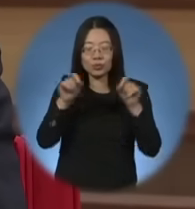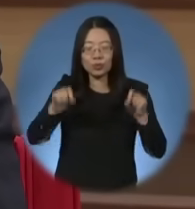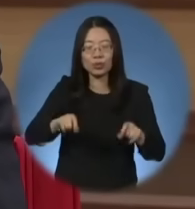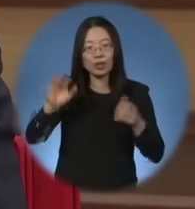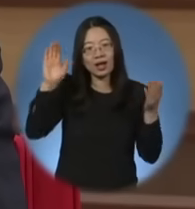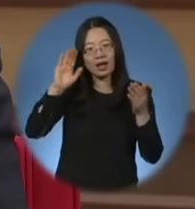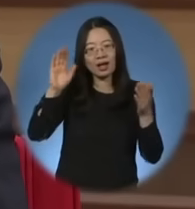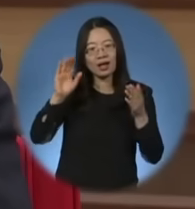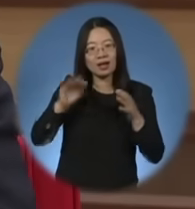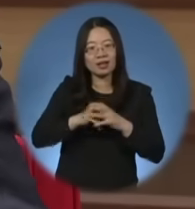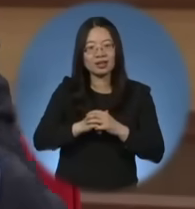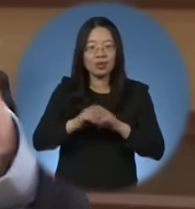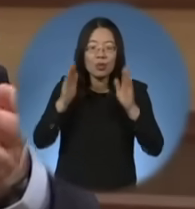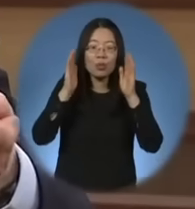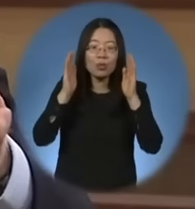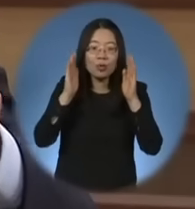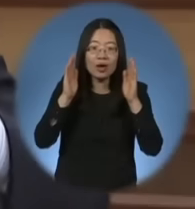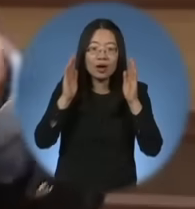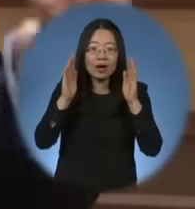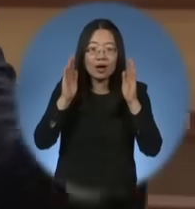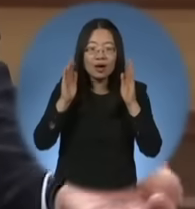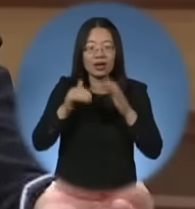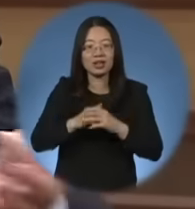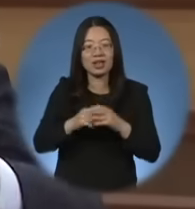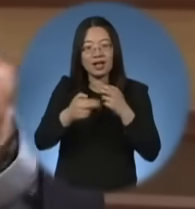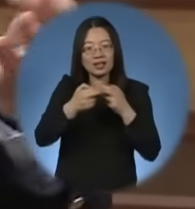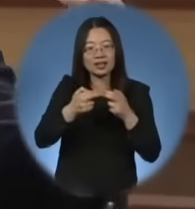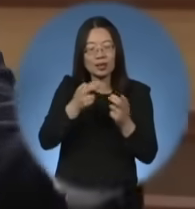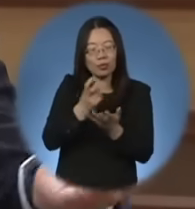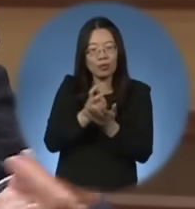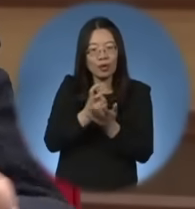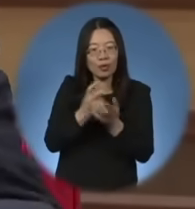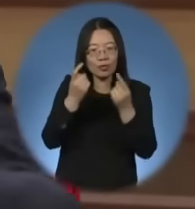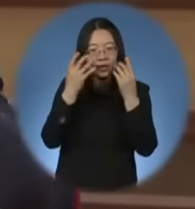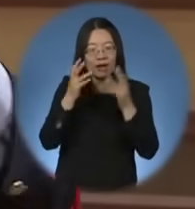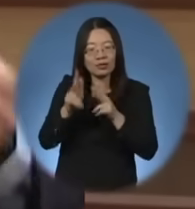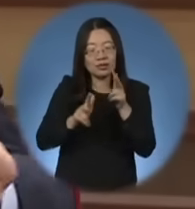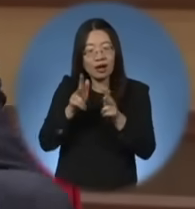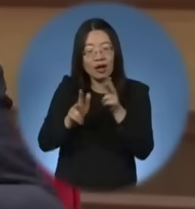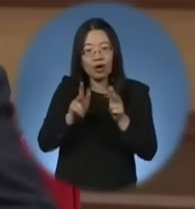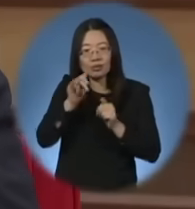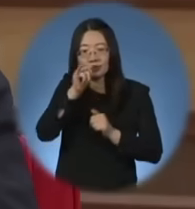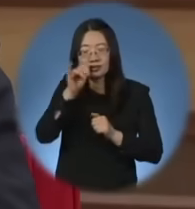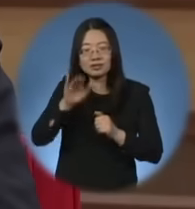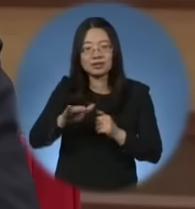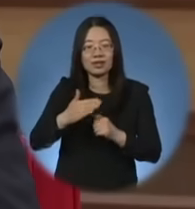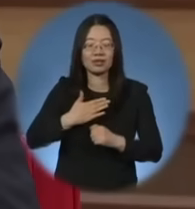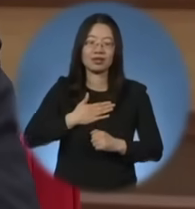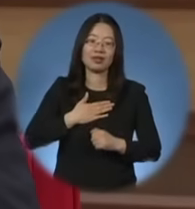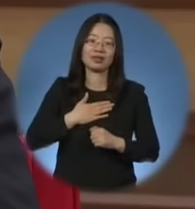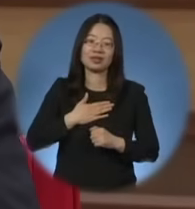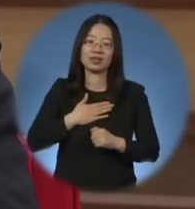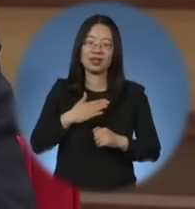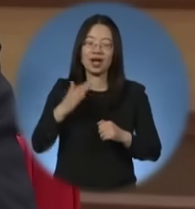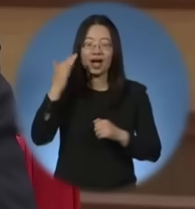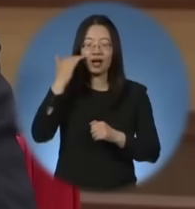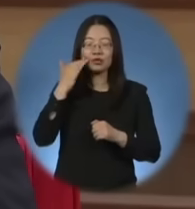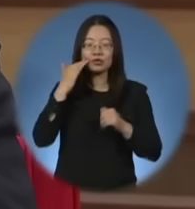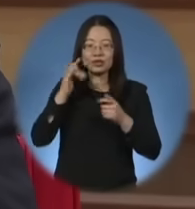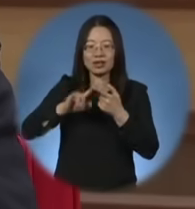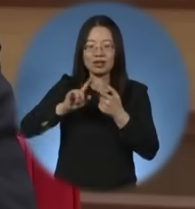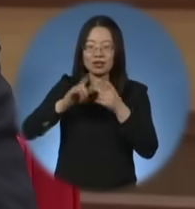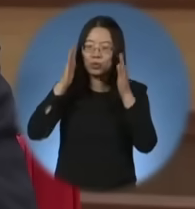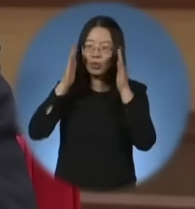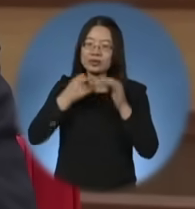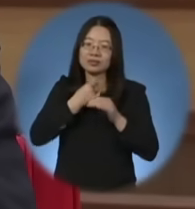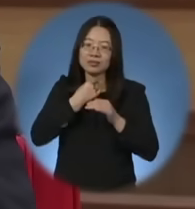동창들 저 공부는 법대 갖고 위대 갖고 뭐 사업도 했고 했는데 나는 이것 좀 공부해야